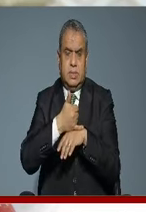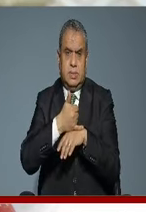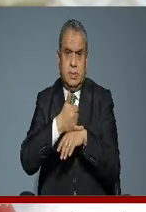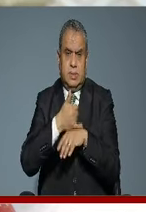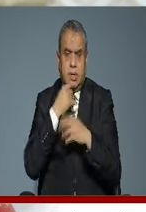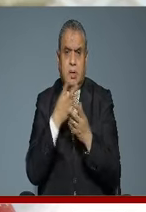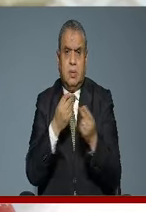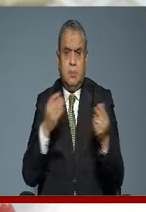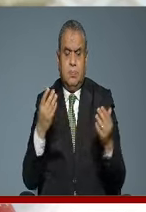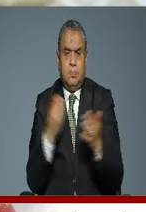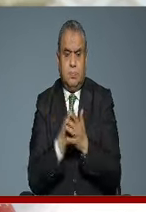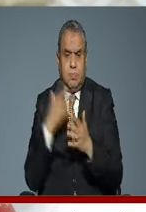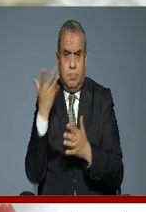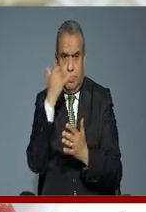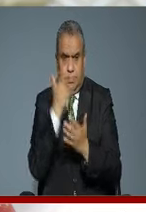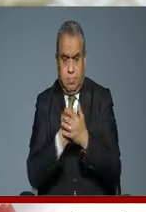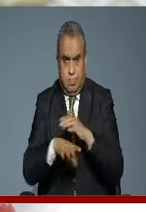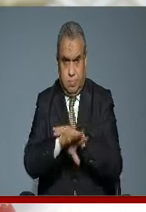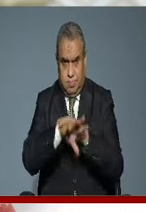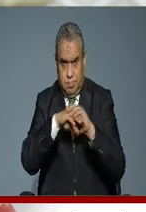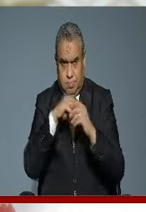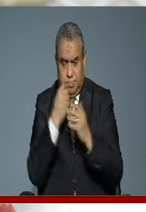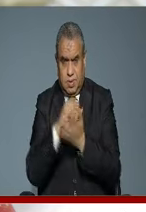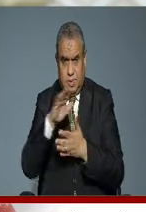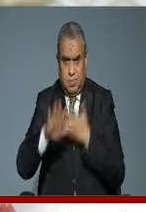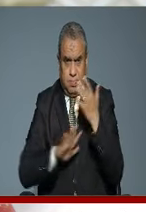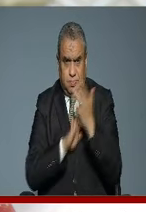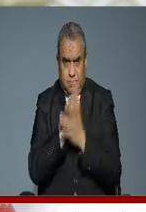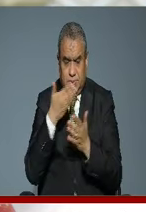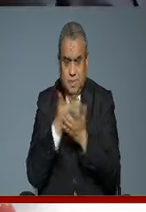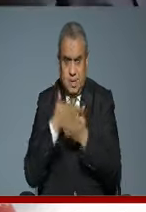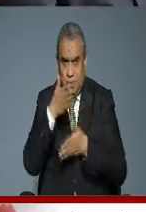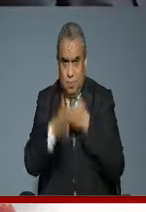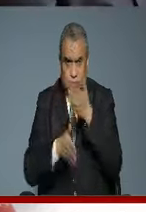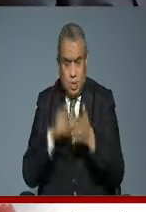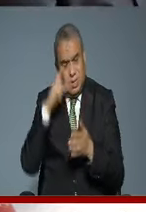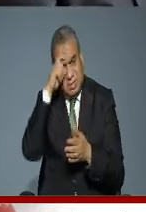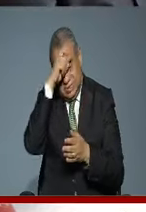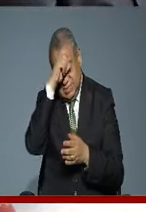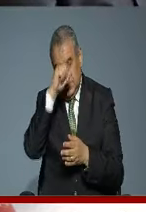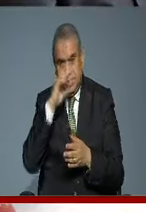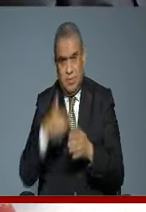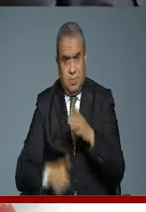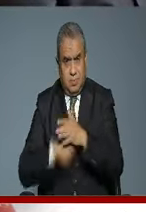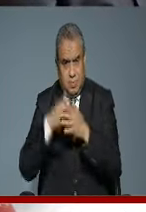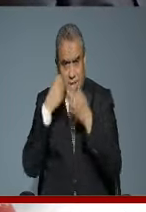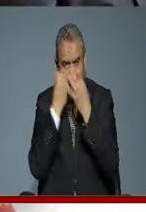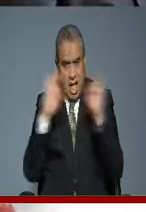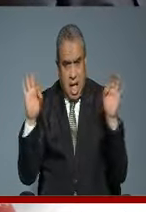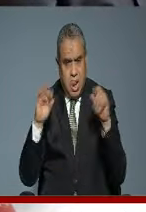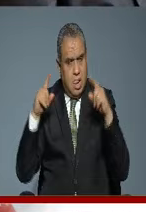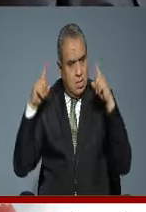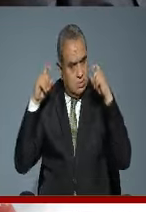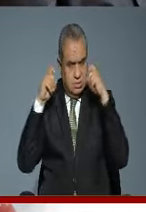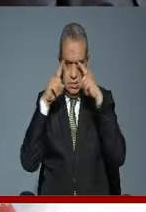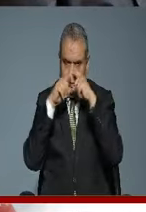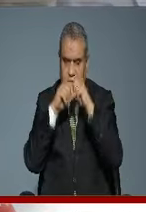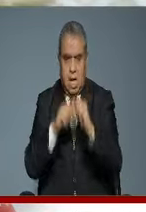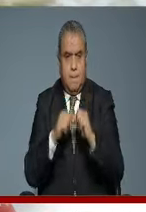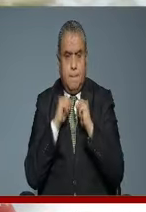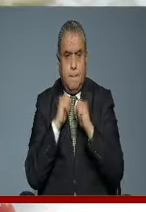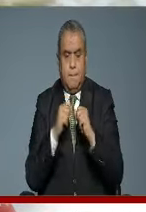المتعددة الأطراف التي نشأت لحلحلة هذه المشاكل فهي لا تشتغل للأسف. لذلك